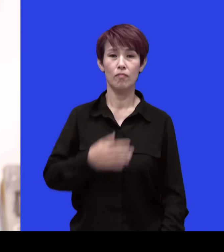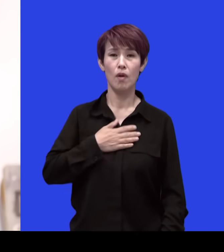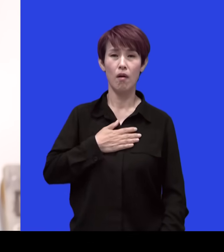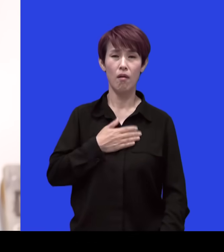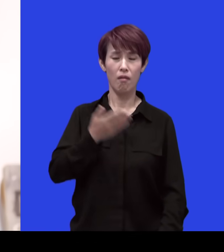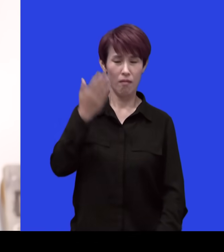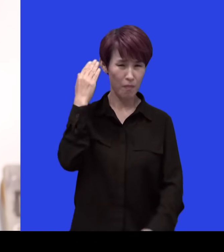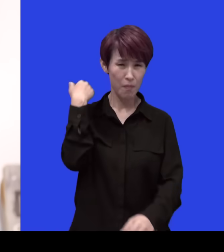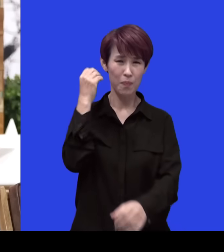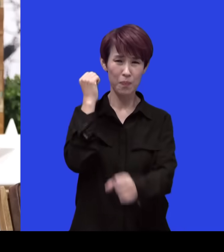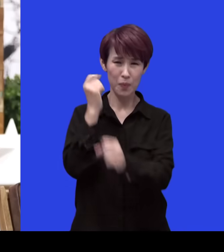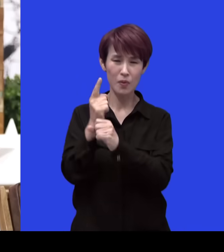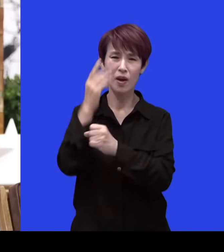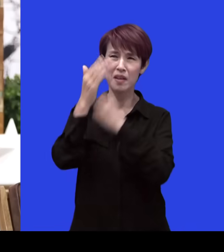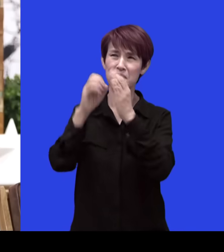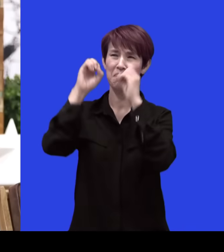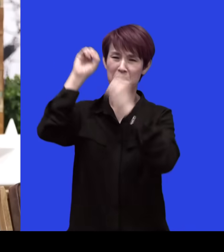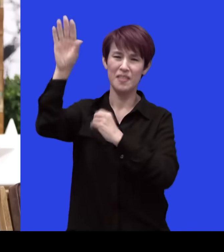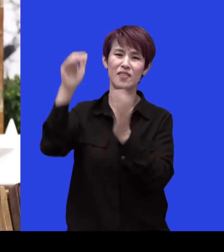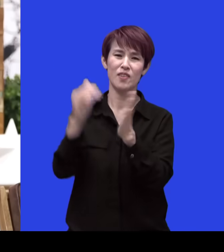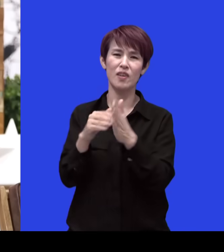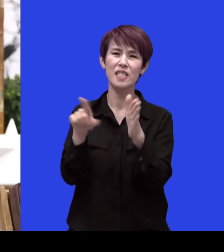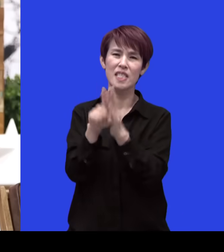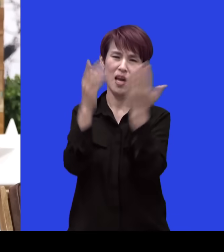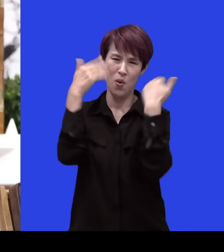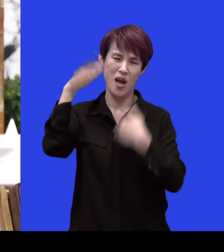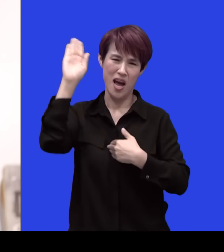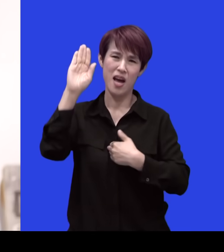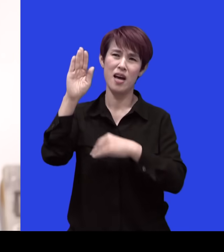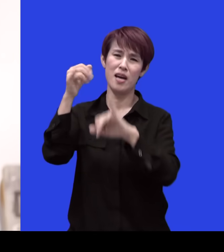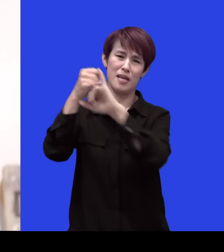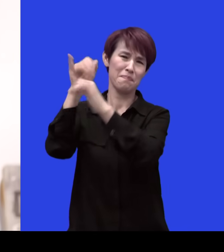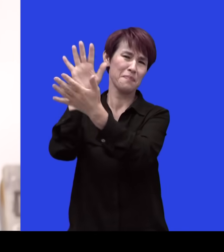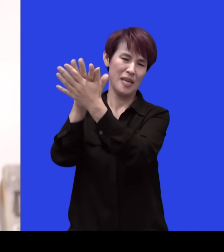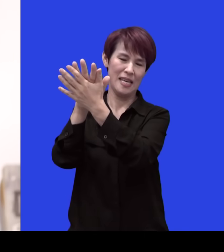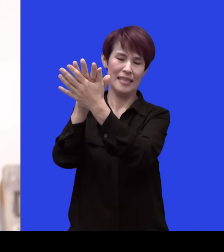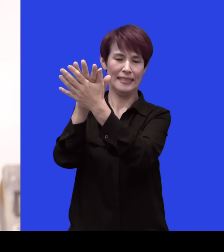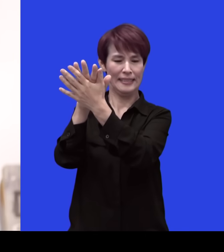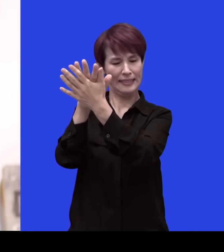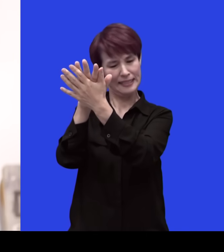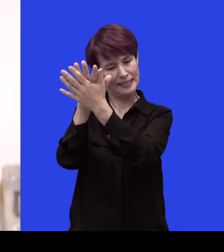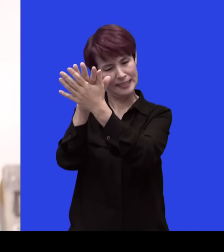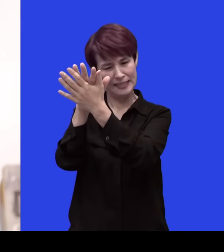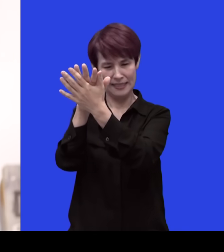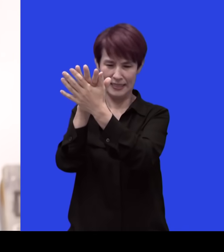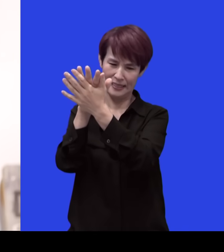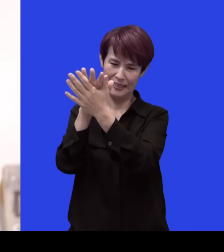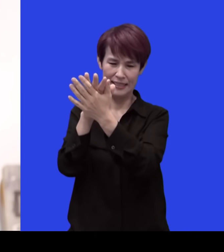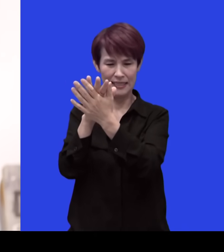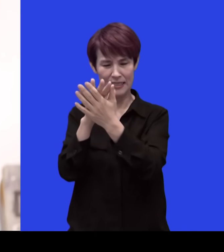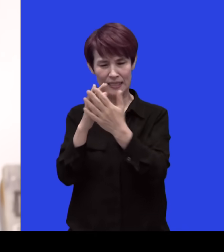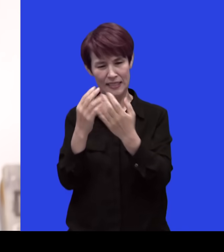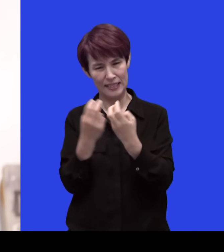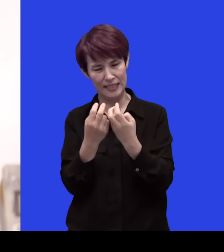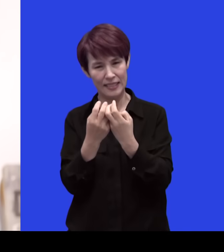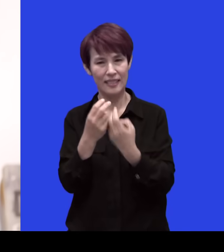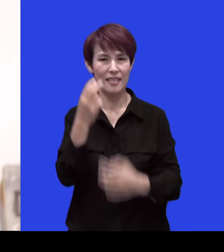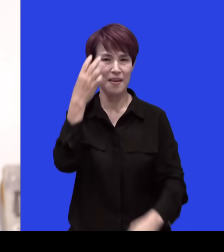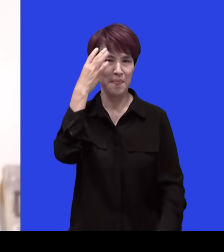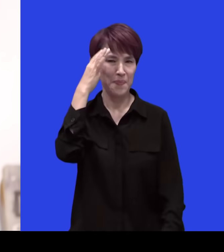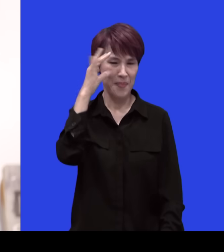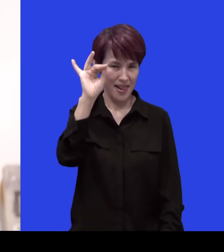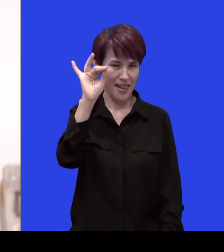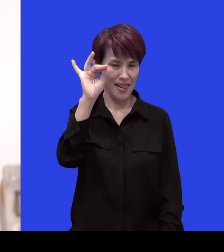서원한 게 있죠. 예. 그러니까 이제 갈등이 생기는 거죠. 그래서 100일 동안 작전